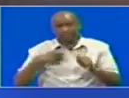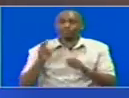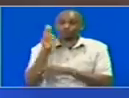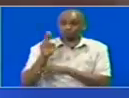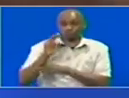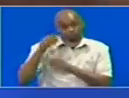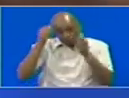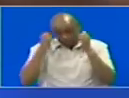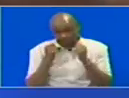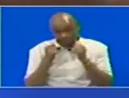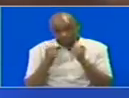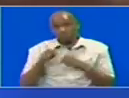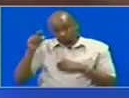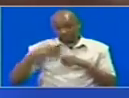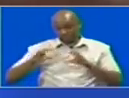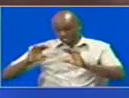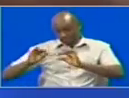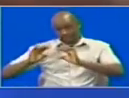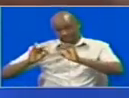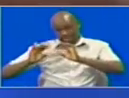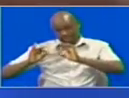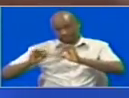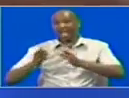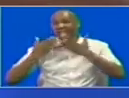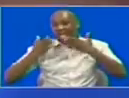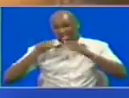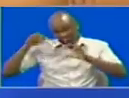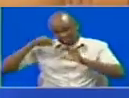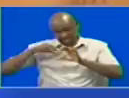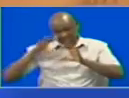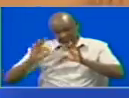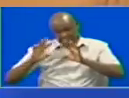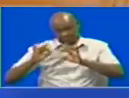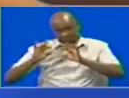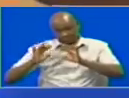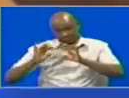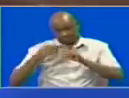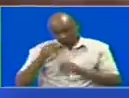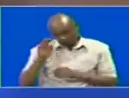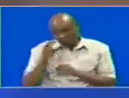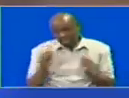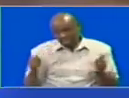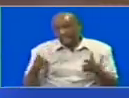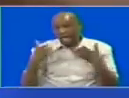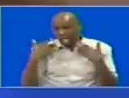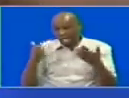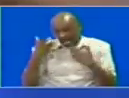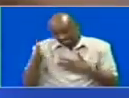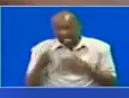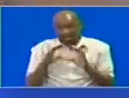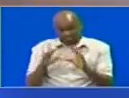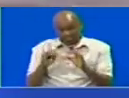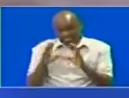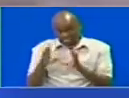use. Kishaona ikosa expiry date iko sawa sawa, unaifinya finya. Uone kwamba kuna pressure